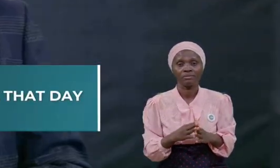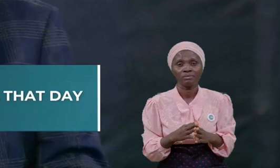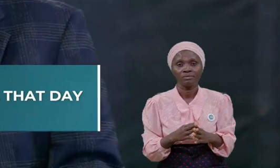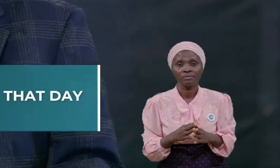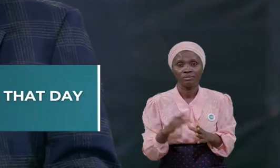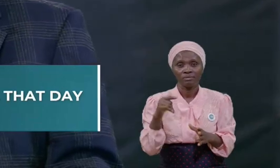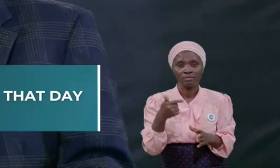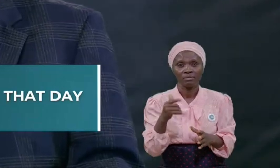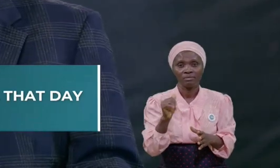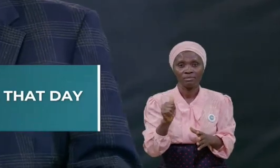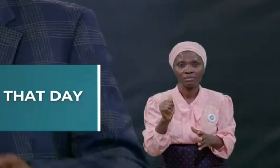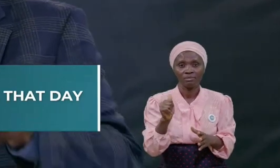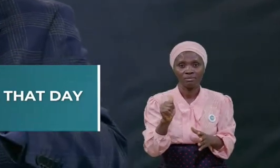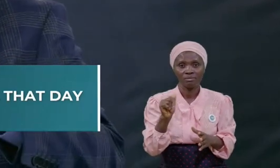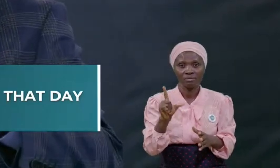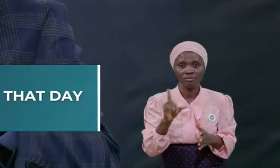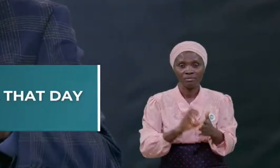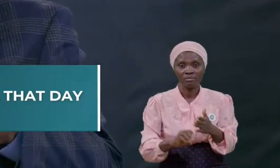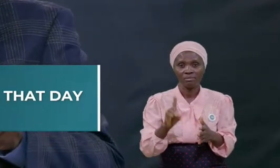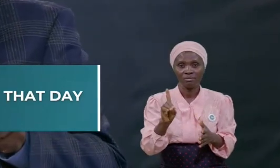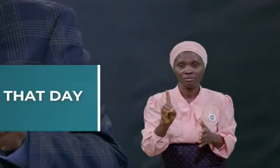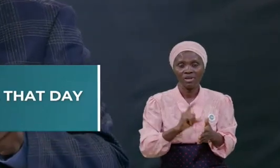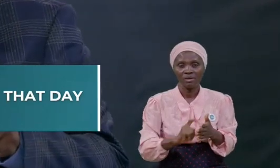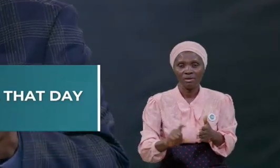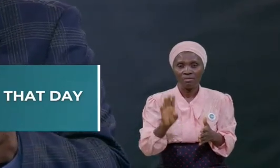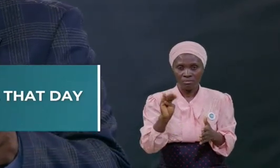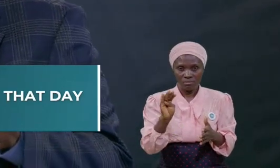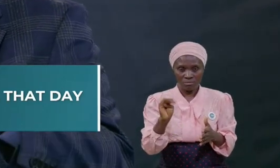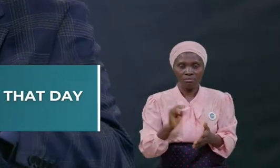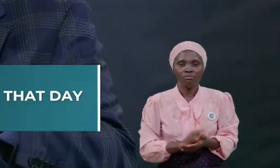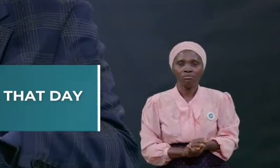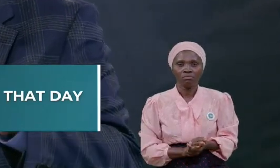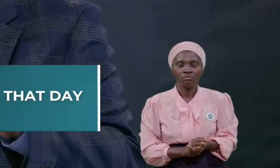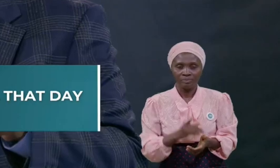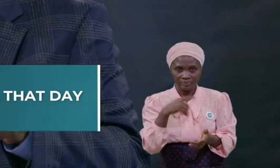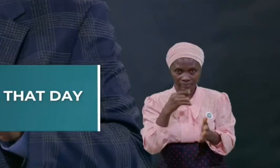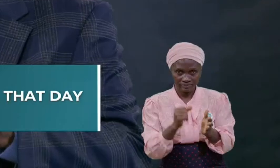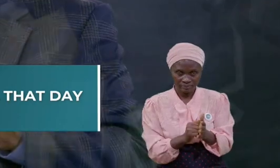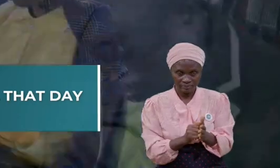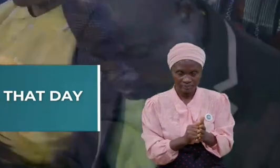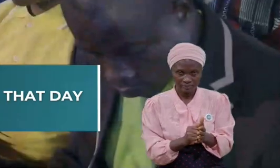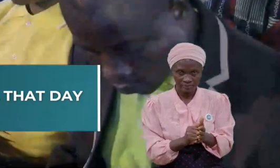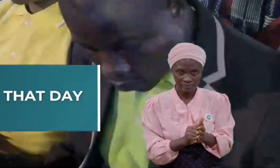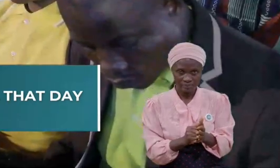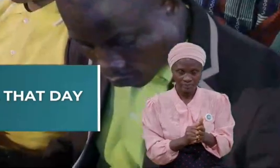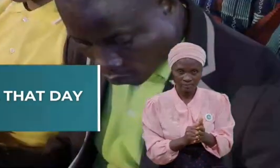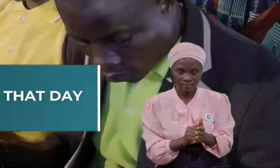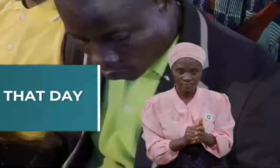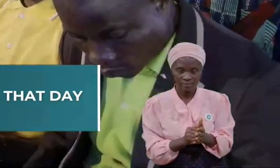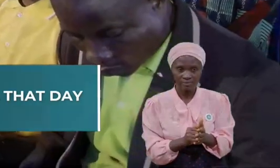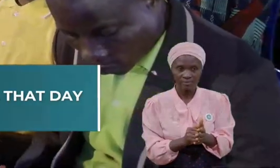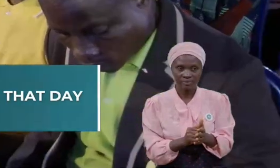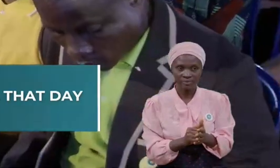chapitre 1, verset 14. Et comment? J'étais plus avancé dans